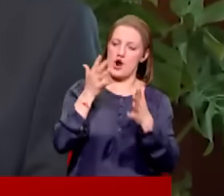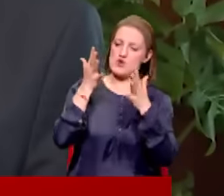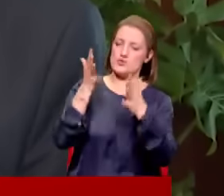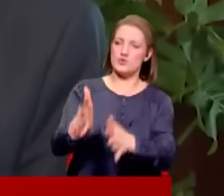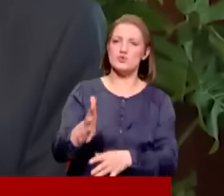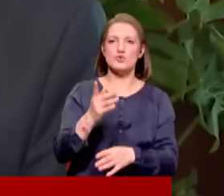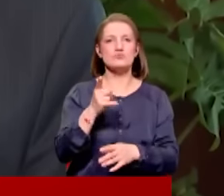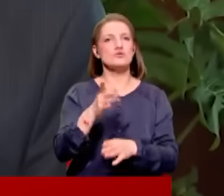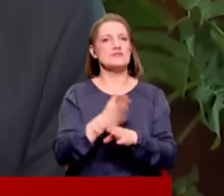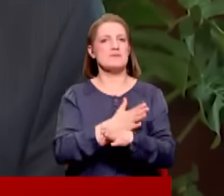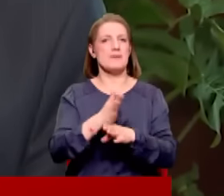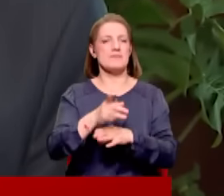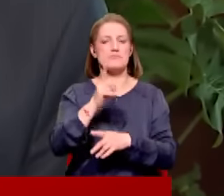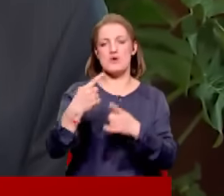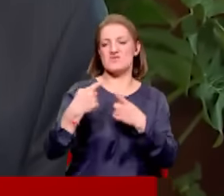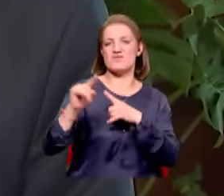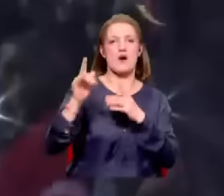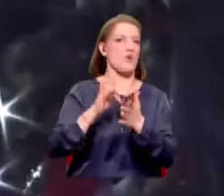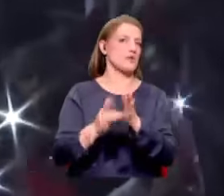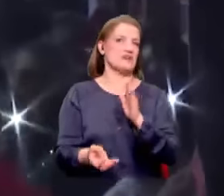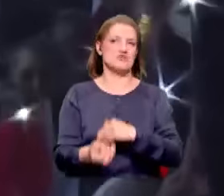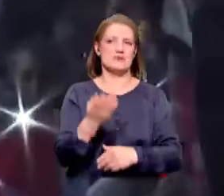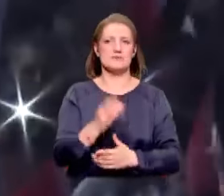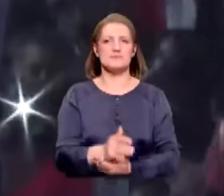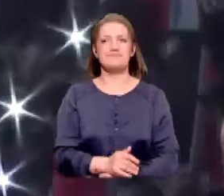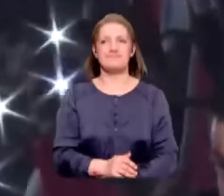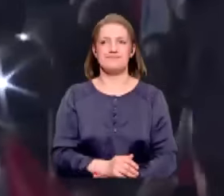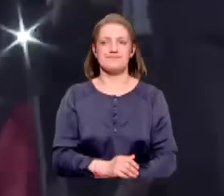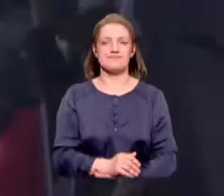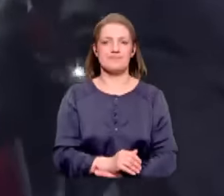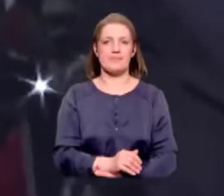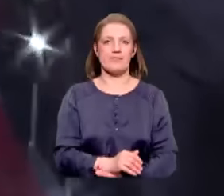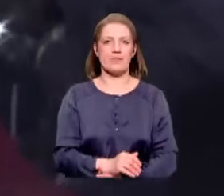Bu nedenle böyle bir fark ortaya çıktı.